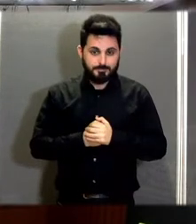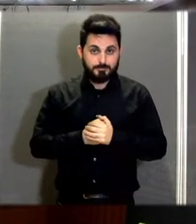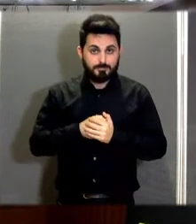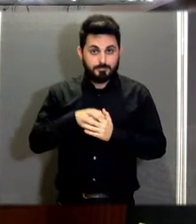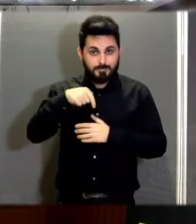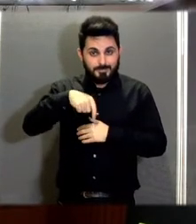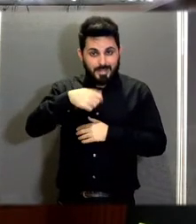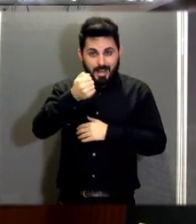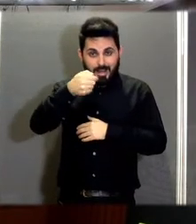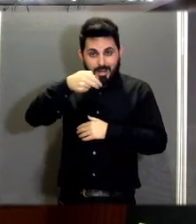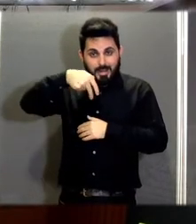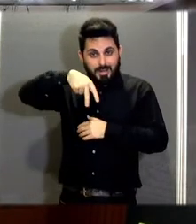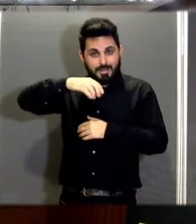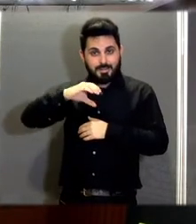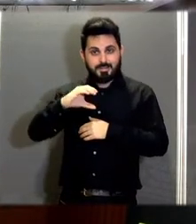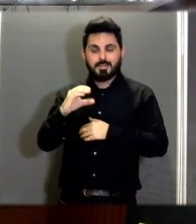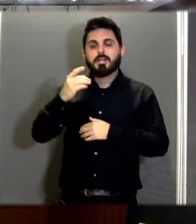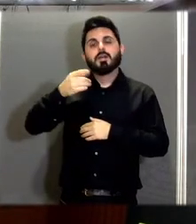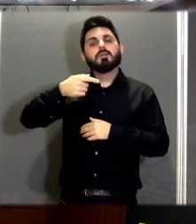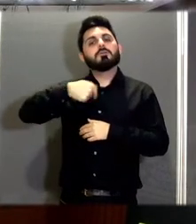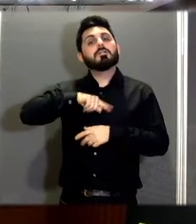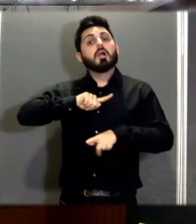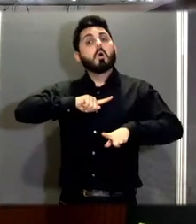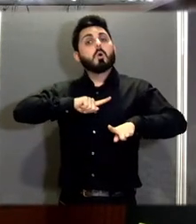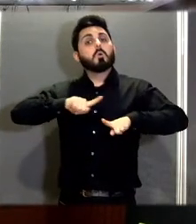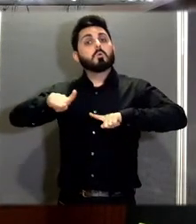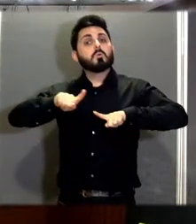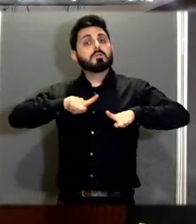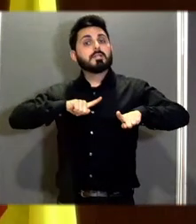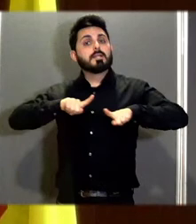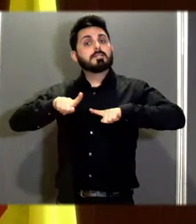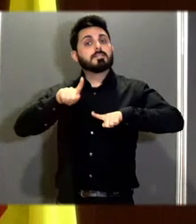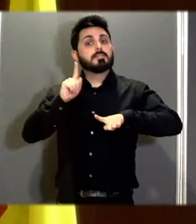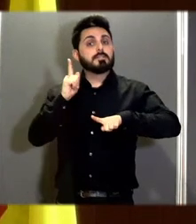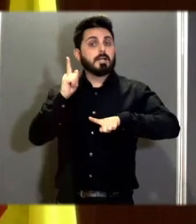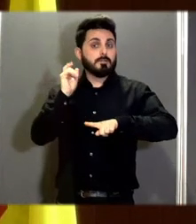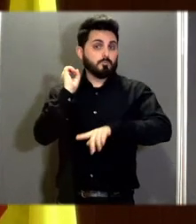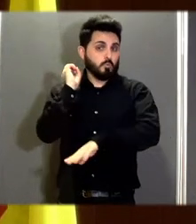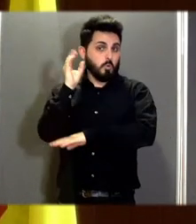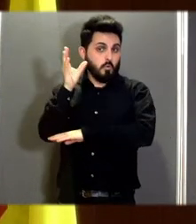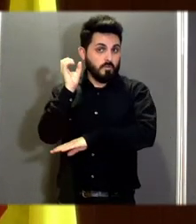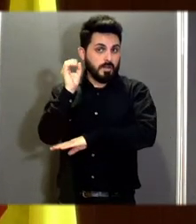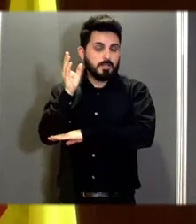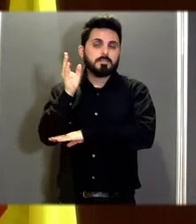l'Assemblea ha organitzat aquesta Conferència Nacional, no l'ha organitzada,